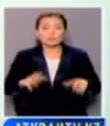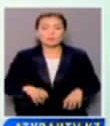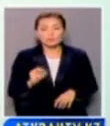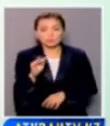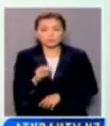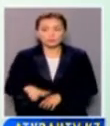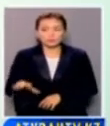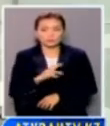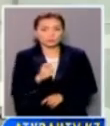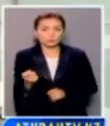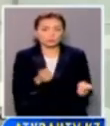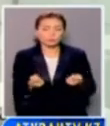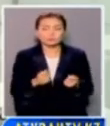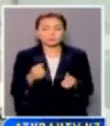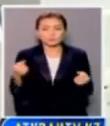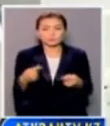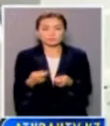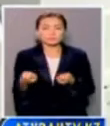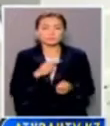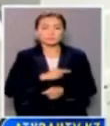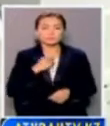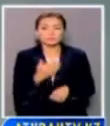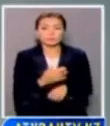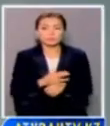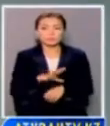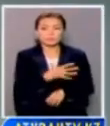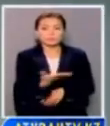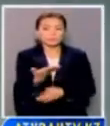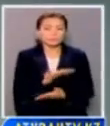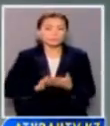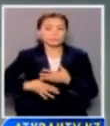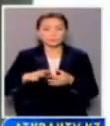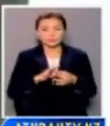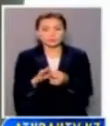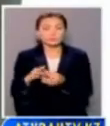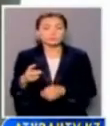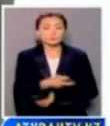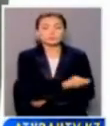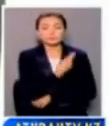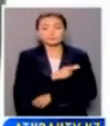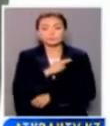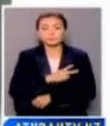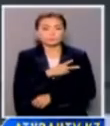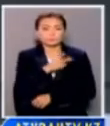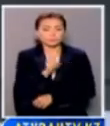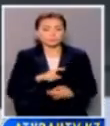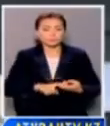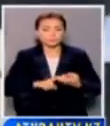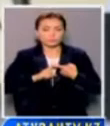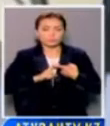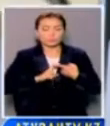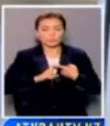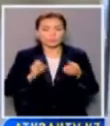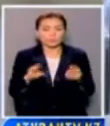акима области, руководители соответствующих управлений, представители общественности. Медицинскому работнику, который заразился на